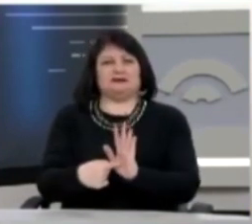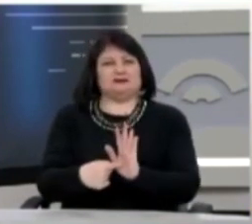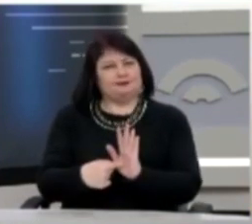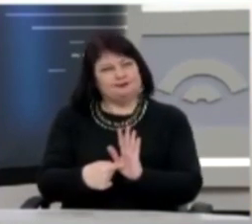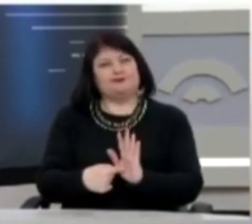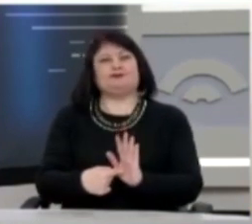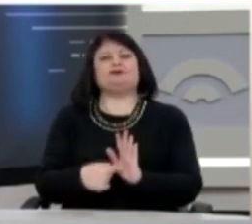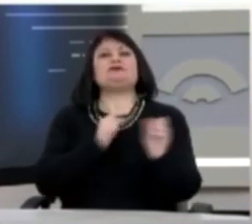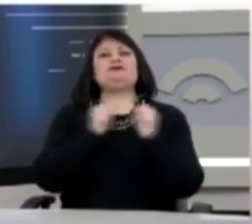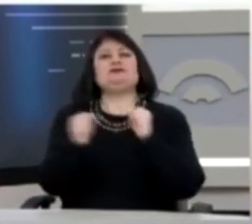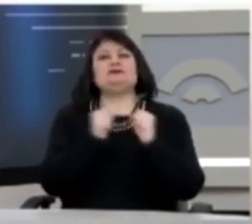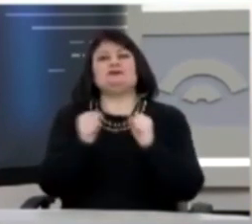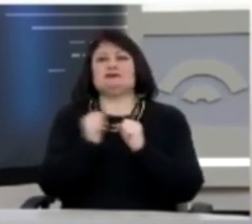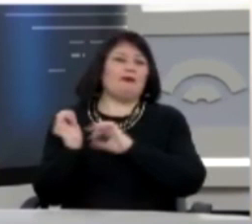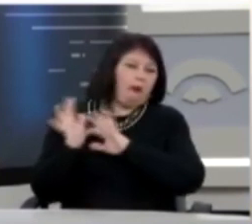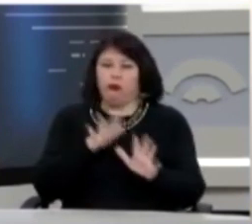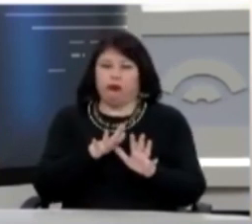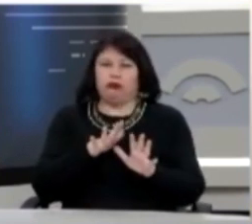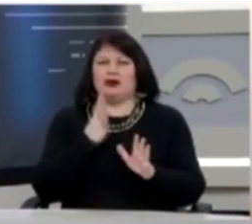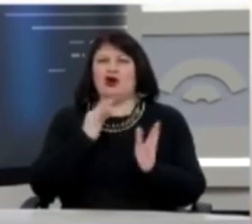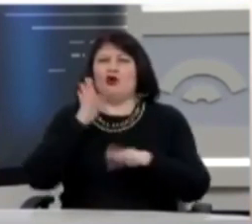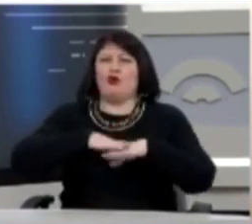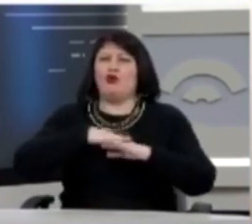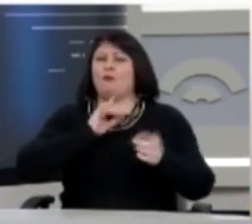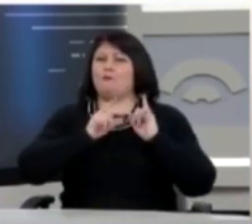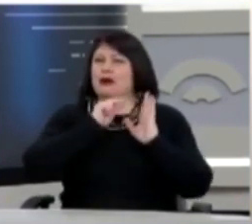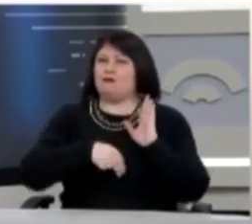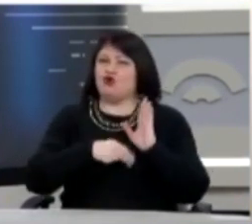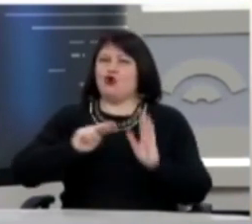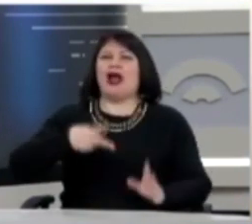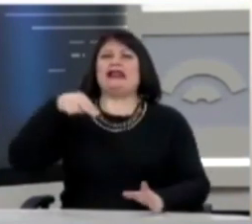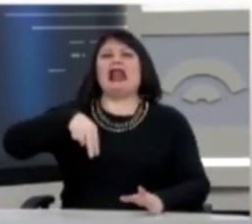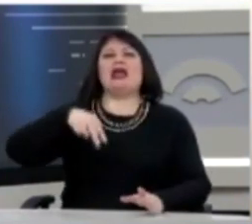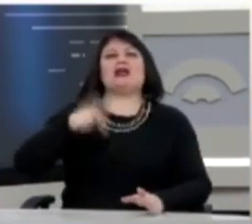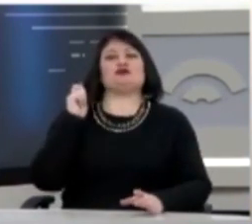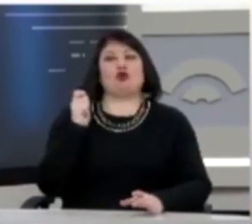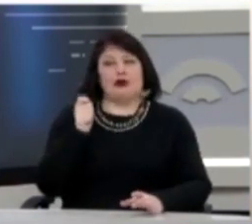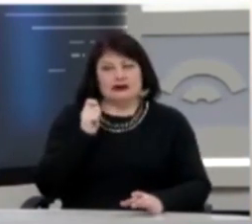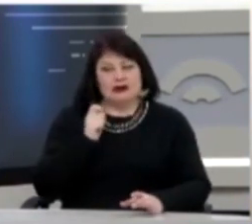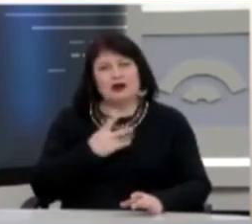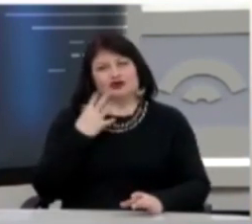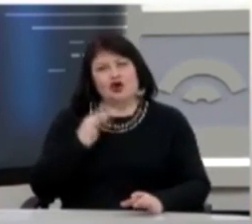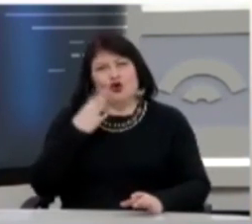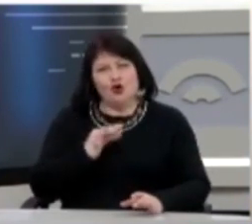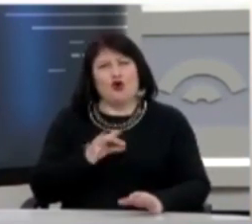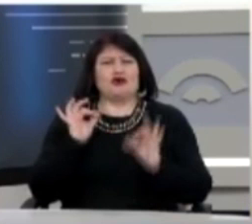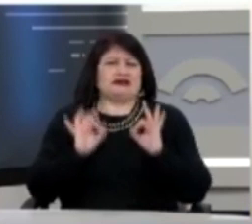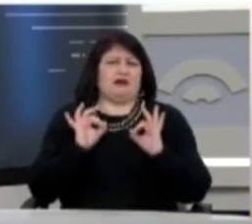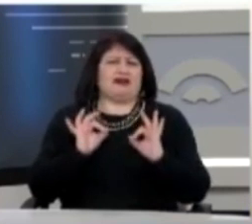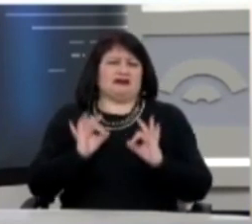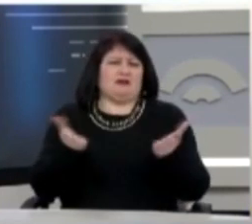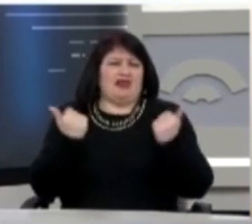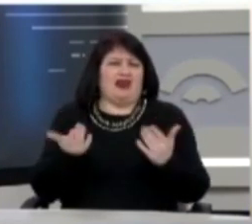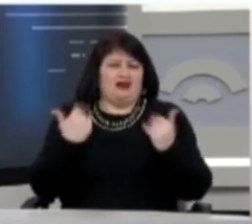χρόνια της κρίσης λόγω των μνημονίων, λόγω των αντιλαϊκών πολιτικών, λόγω της ασυνέπειας λόγων